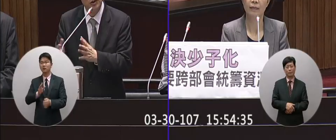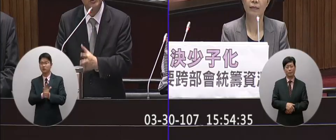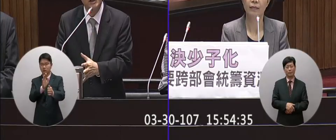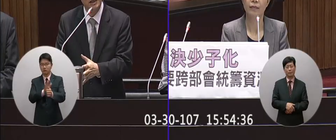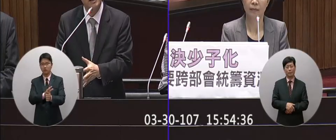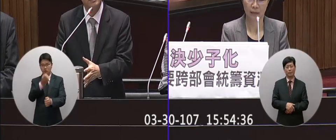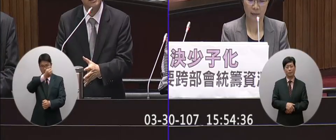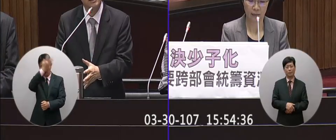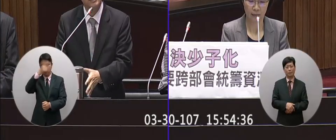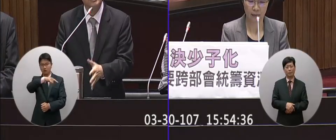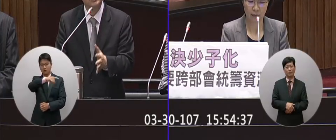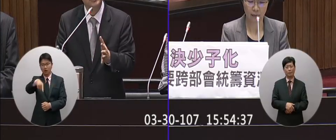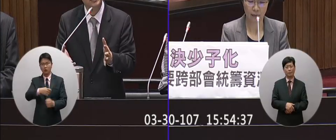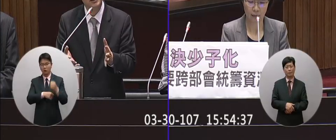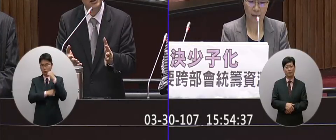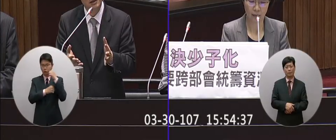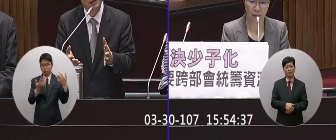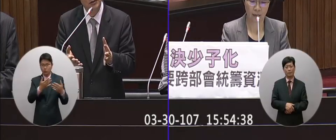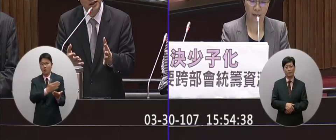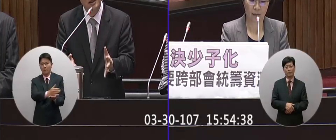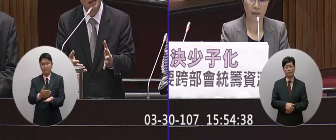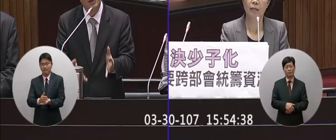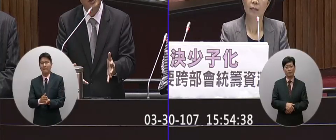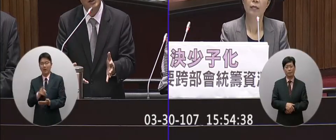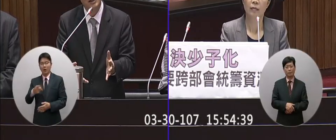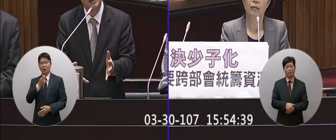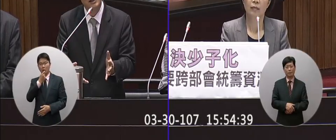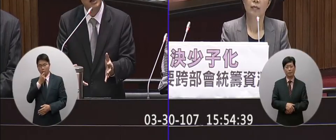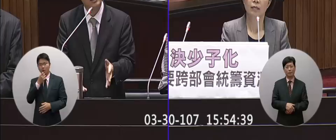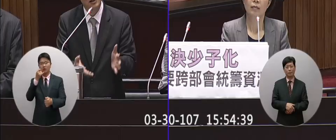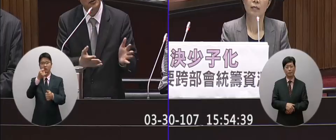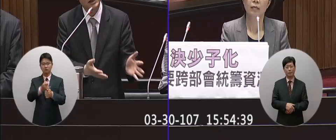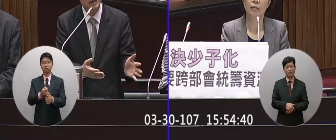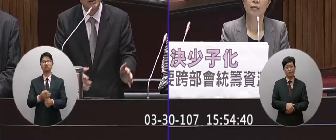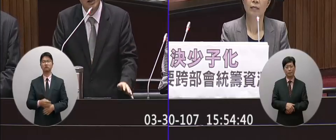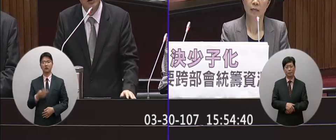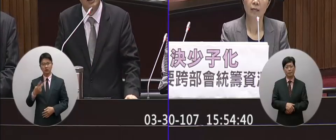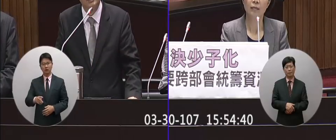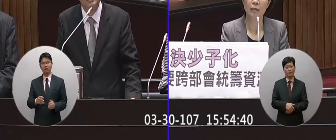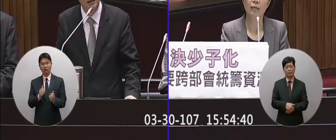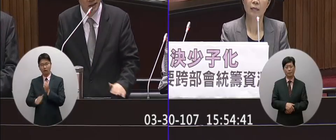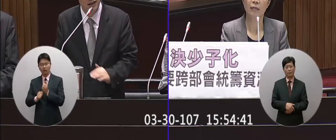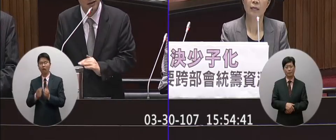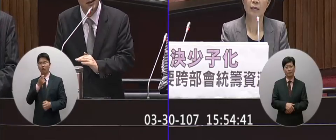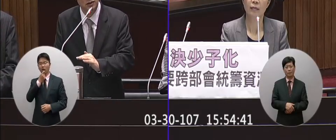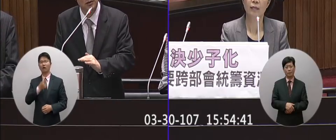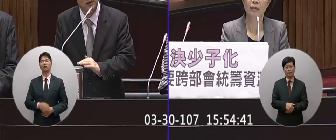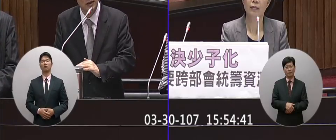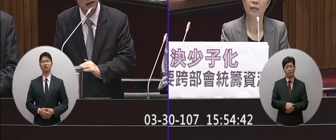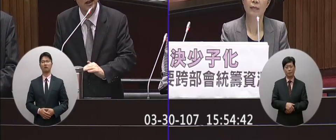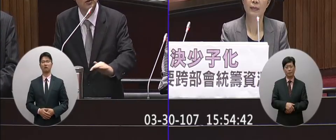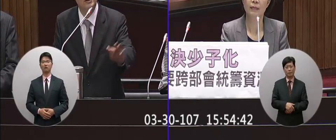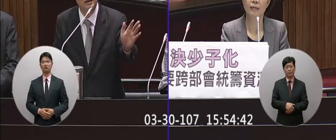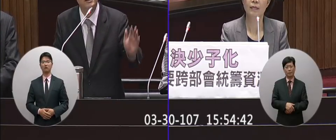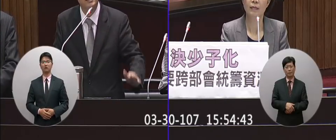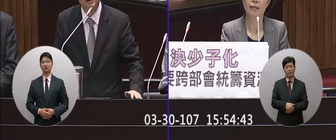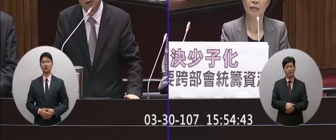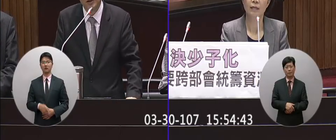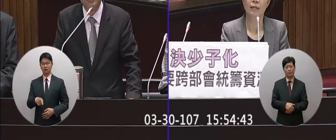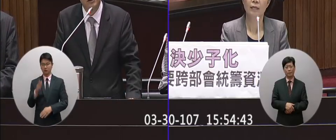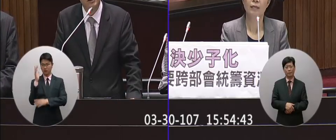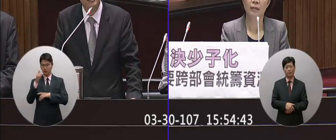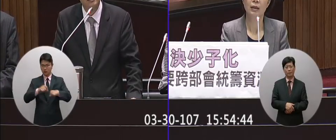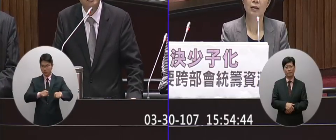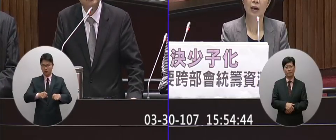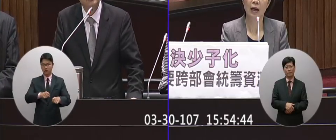人住的问题，让他有机会愿意结婚啊，然后愿意生小孩。那的确是有一连串的政策